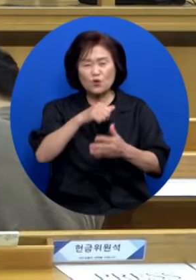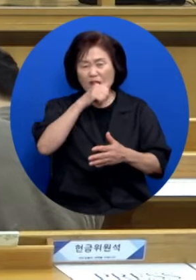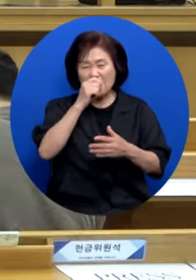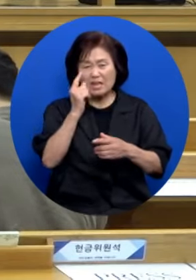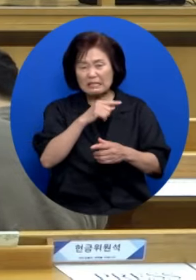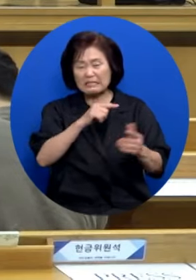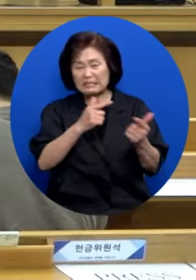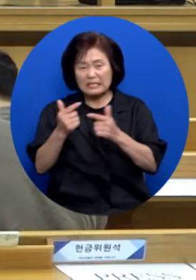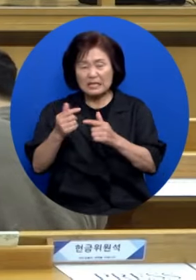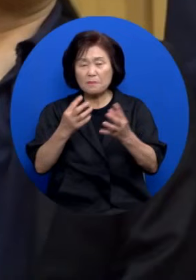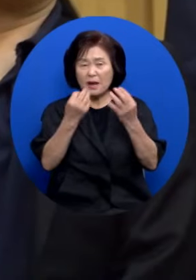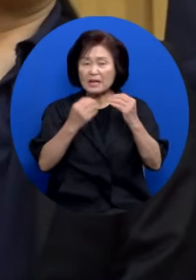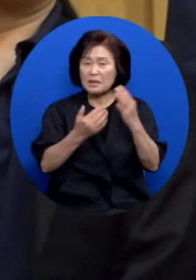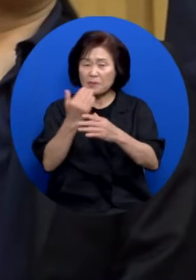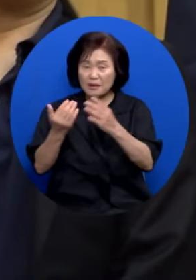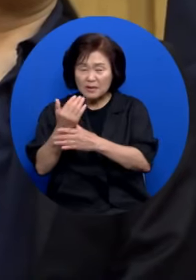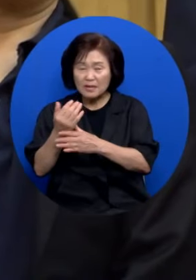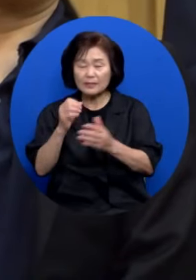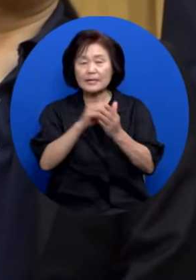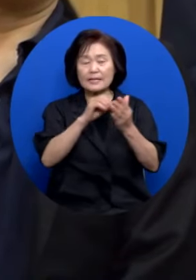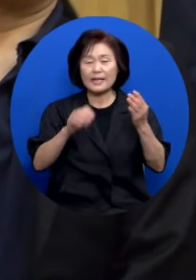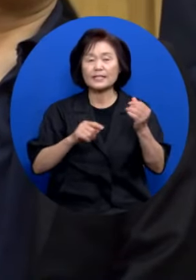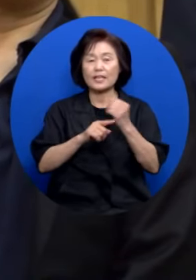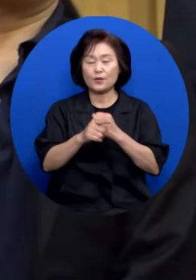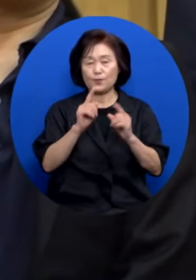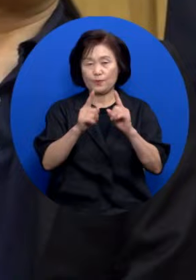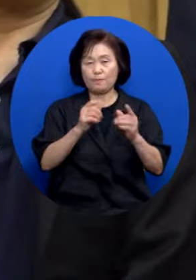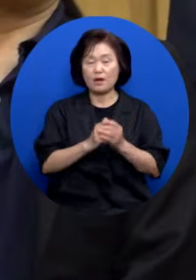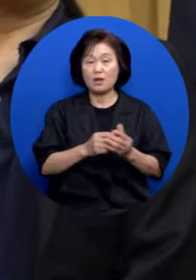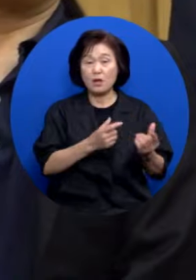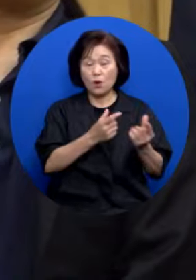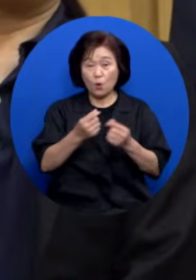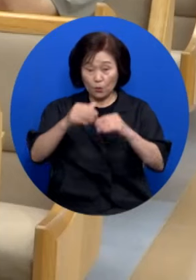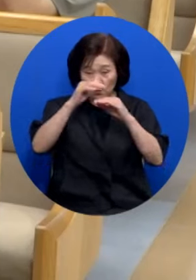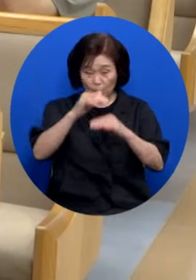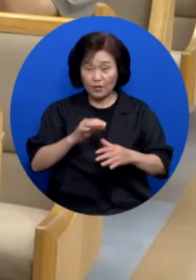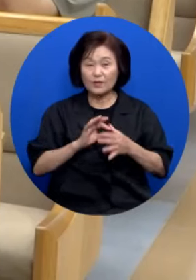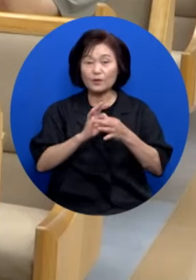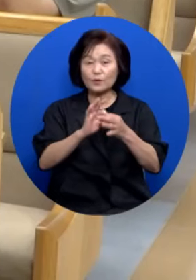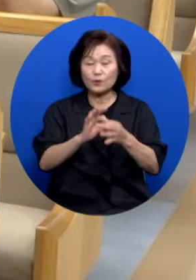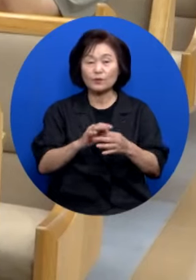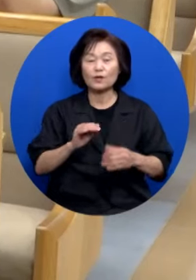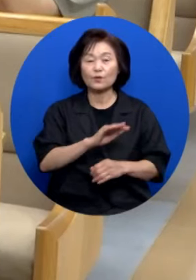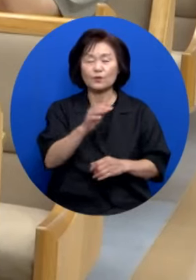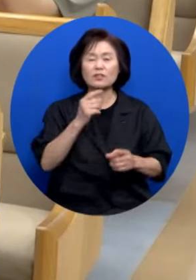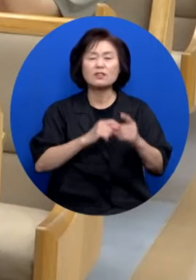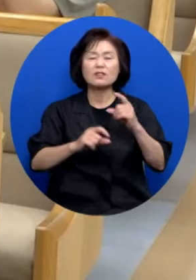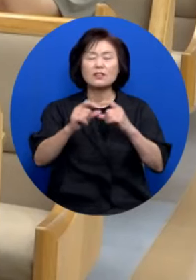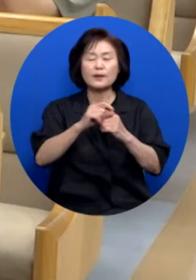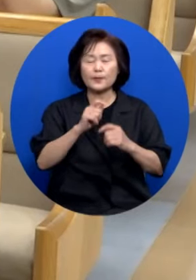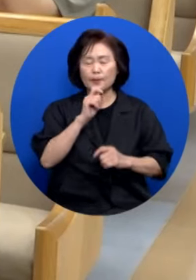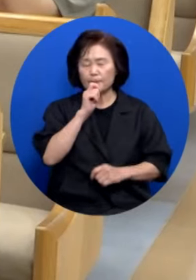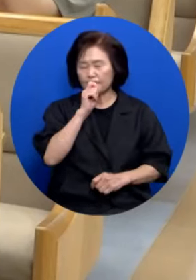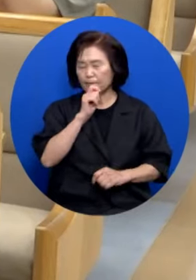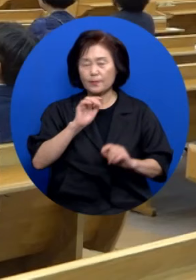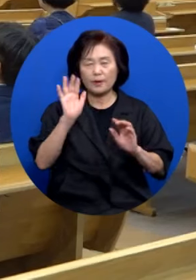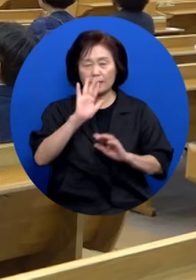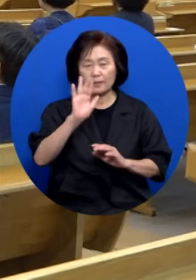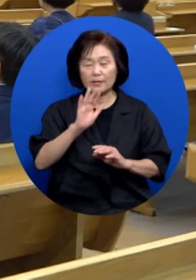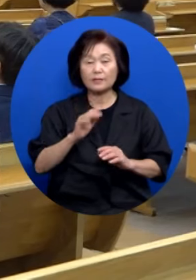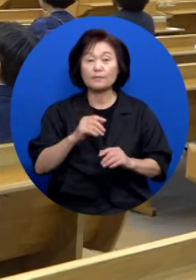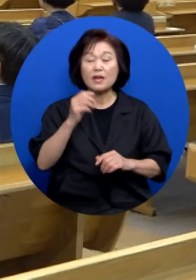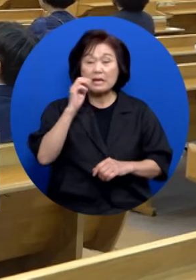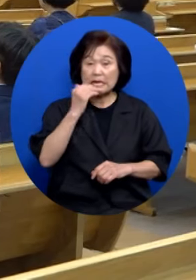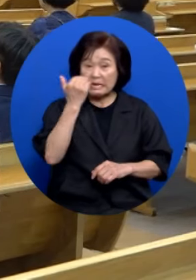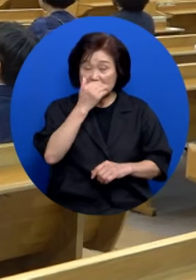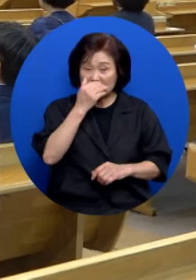주장하며 탈퇴 사유를 밝혔습니다. 이들은 공동 성명서를 통해 우리는 더 이상 침묵하지 않겠다며